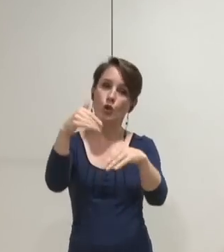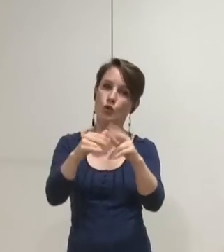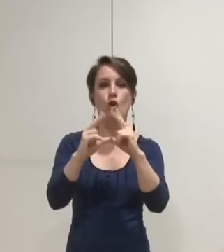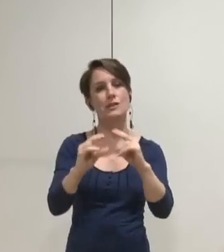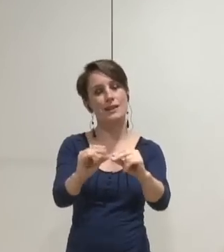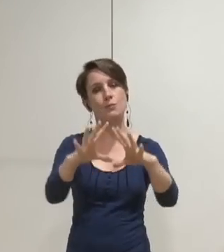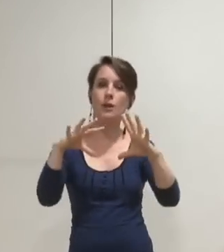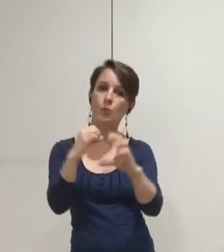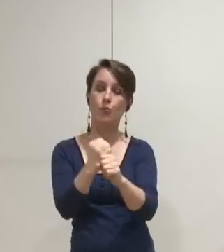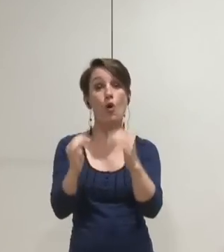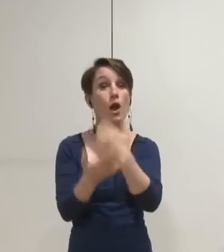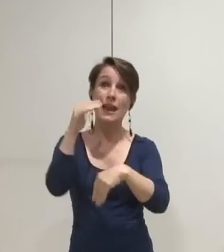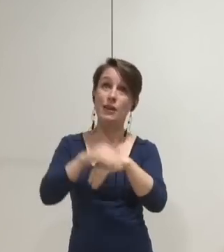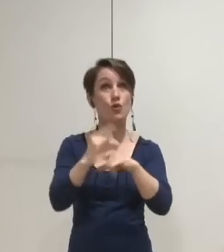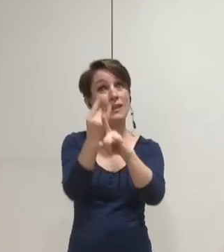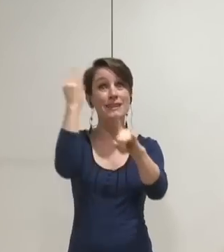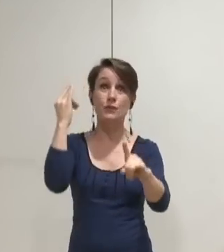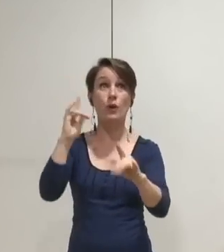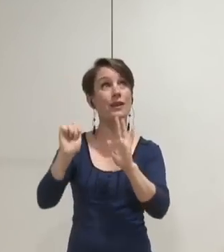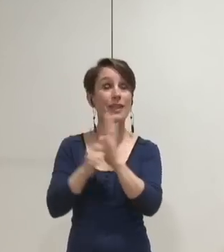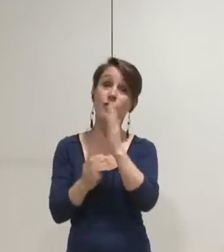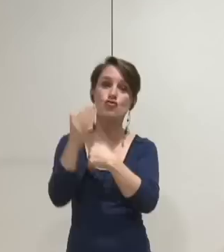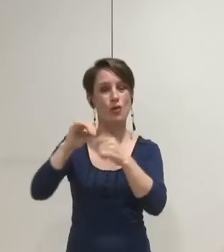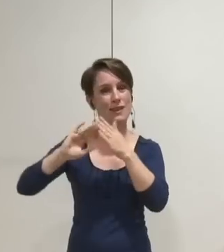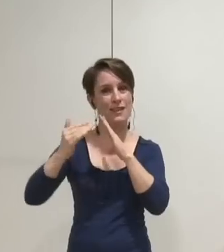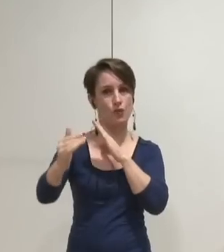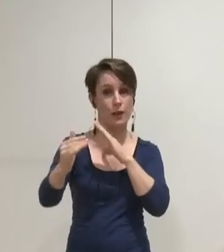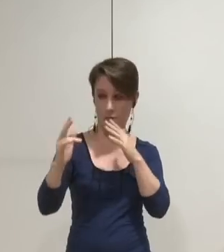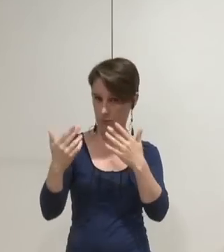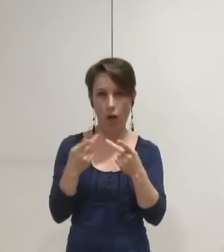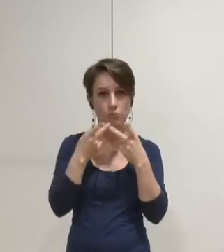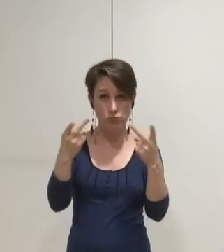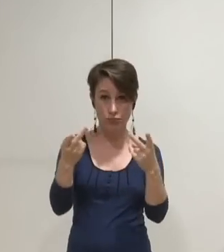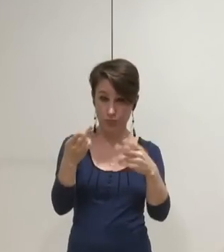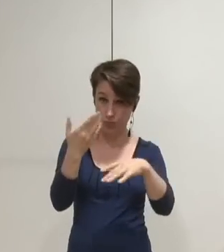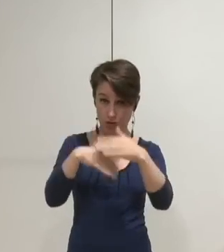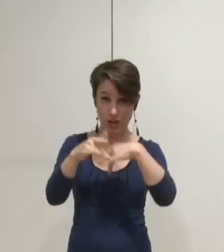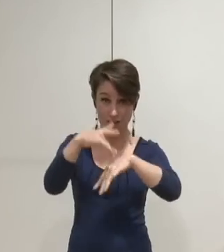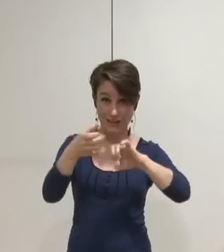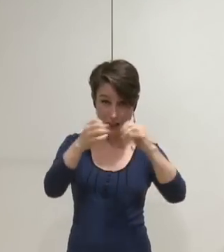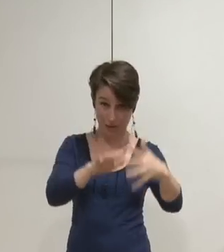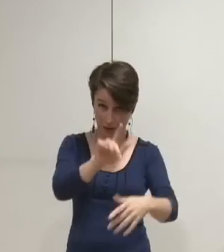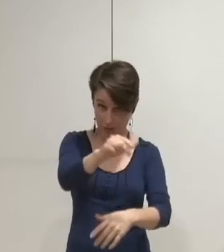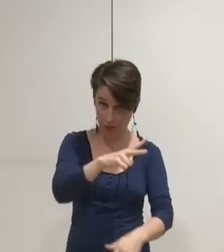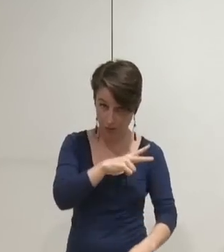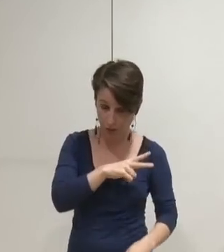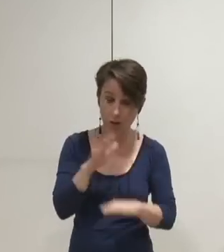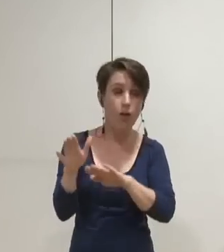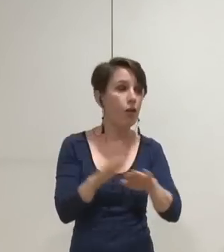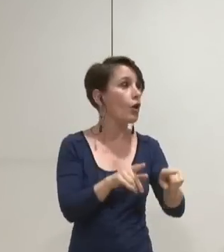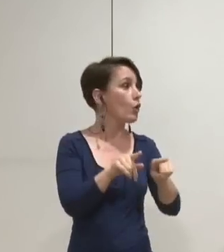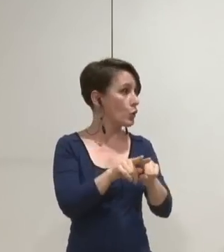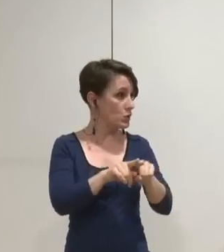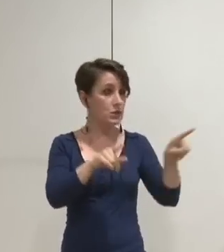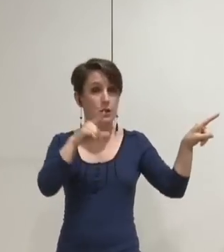des tuiles donc il y a cette évocation qui est déjà sur le site on a aussi évoqué Monsieur le Maire a évoqué les conférences dans d'autres